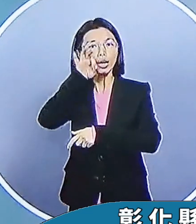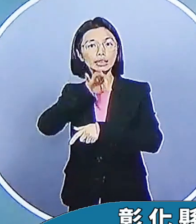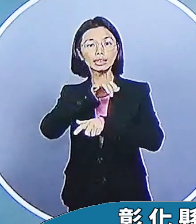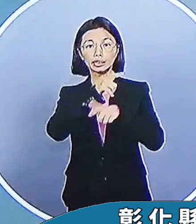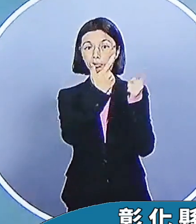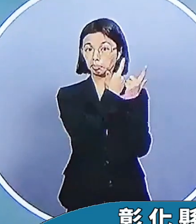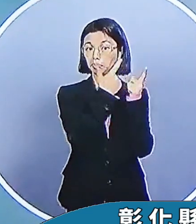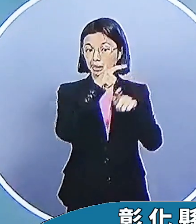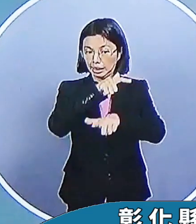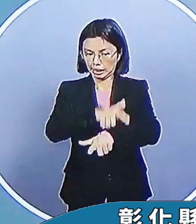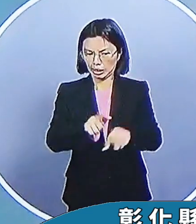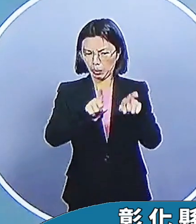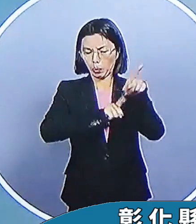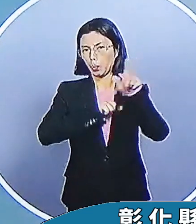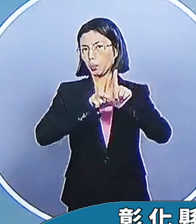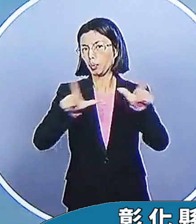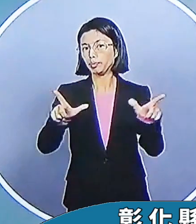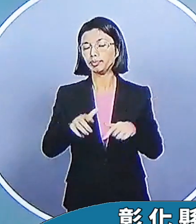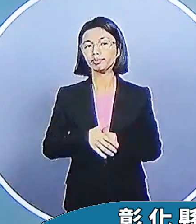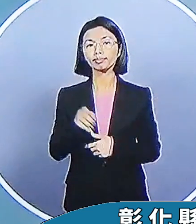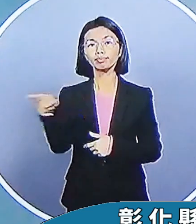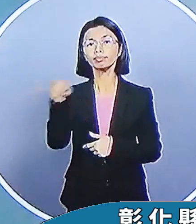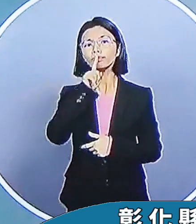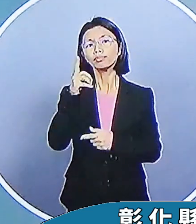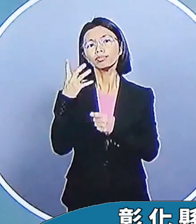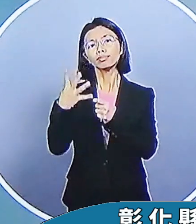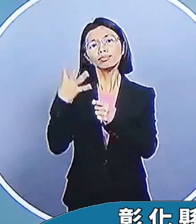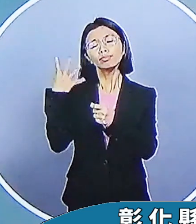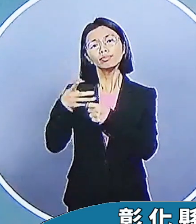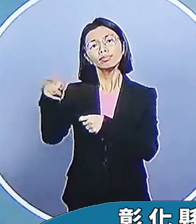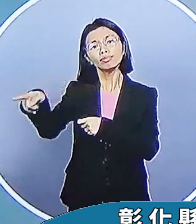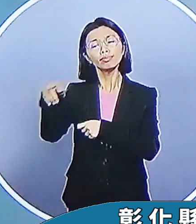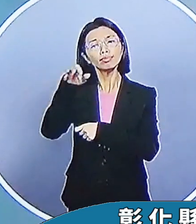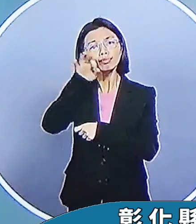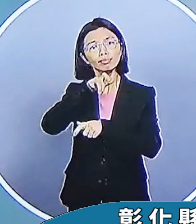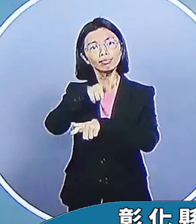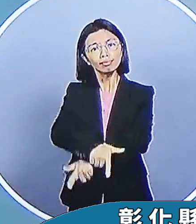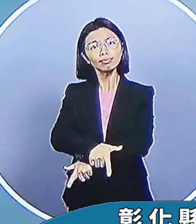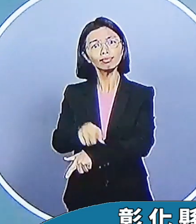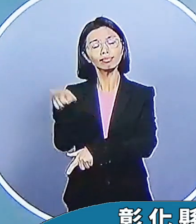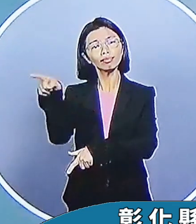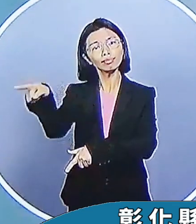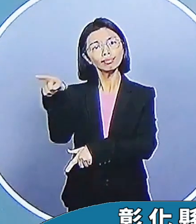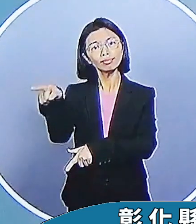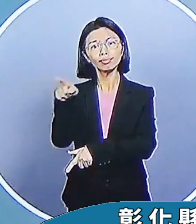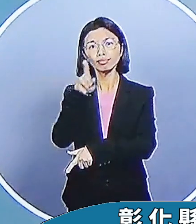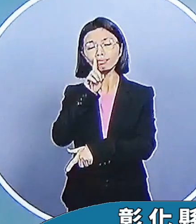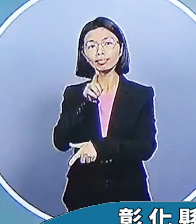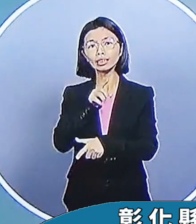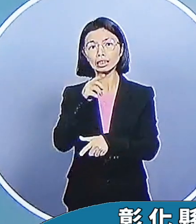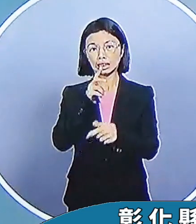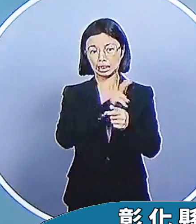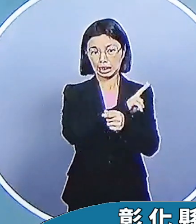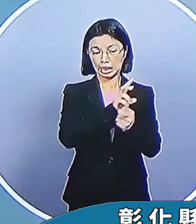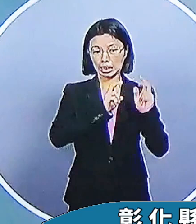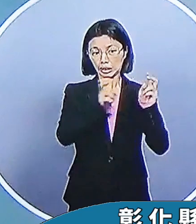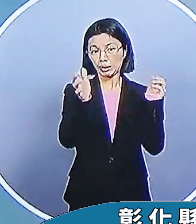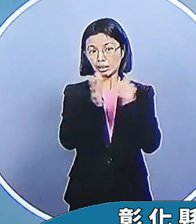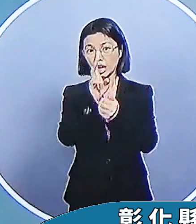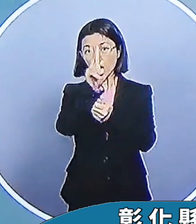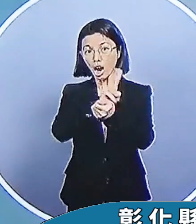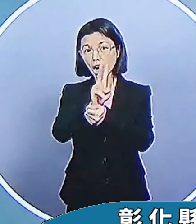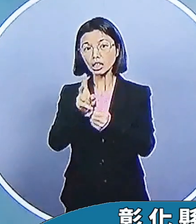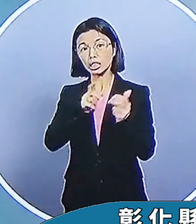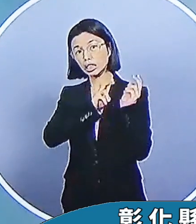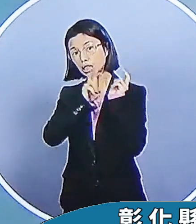南的捷运是差就侪。你讲的四年前，彰南的捷运你是捷运到二里，捷运到